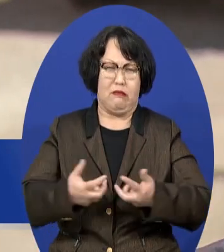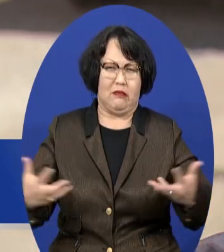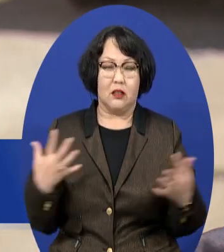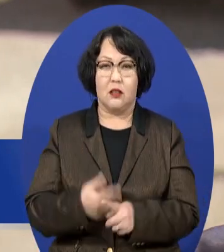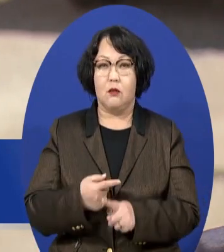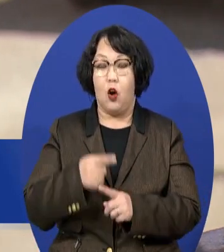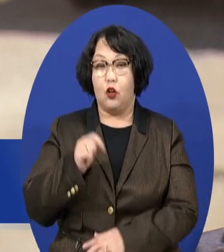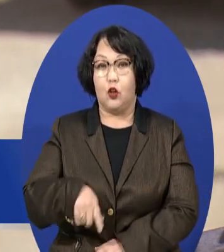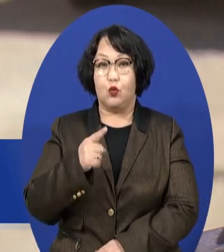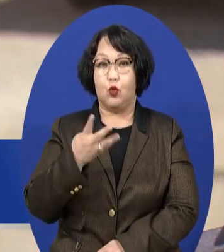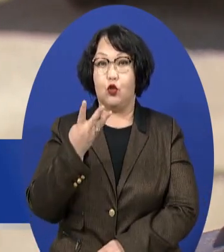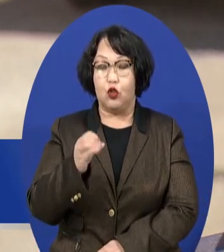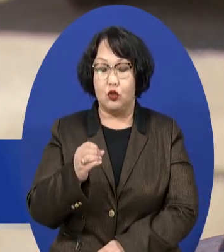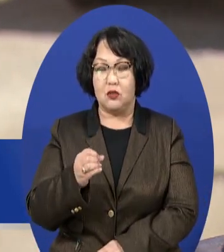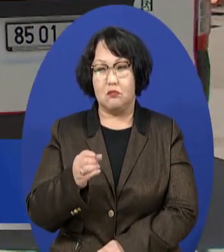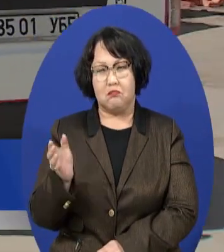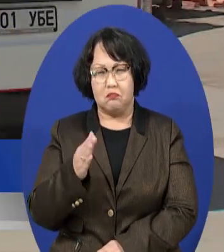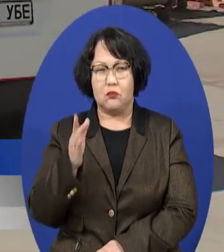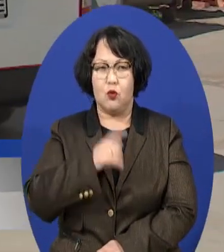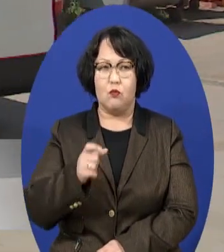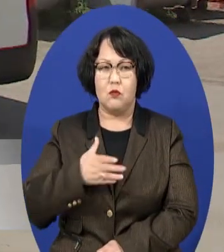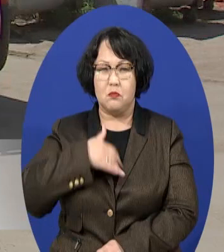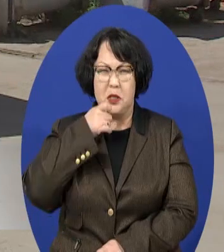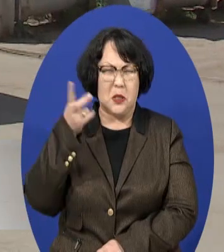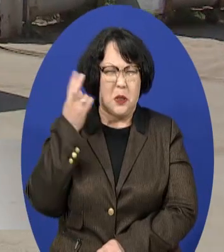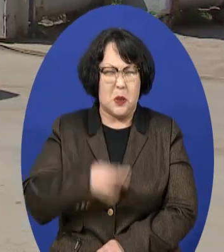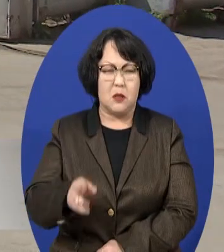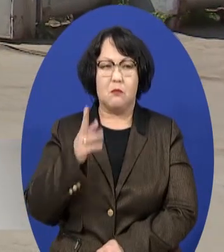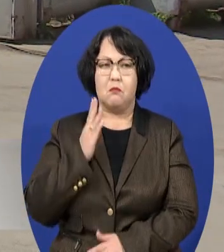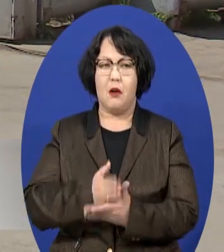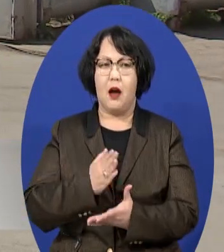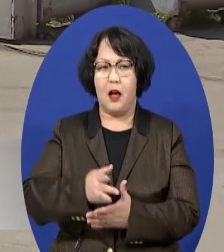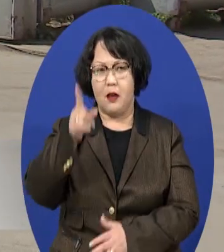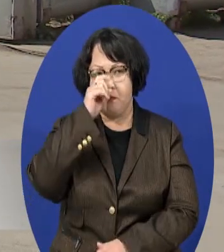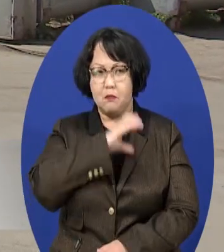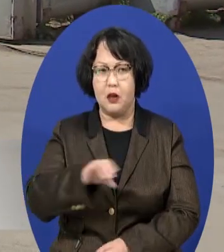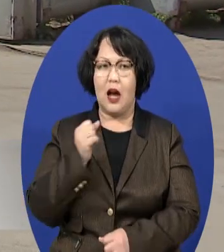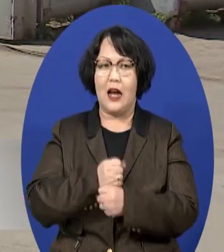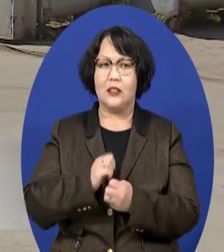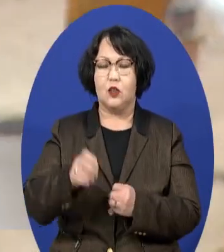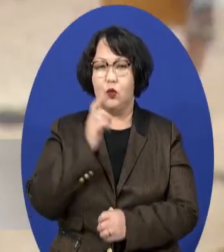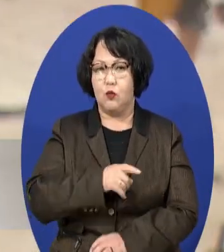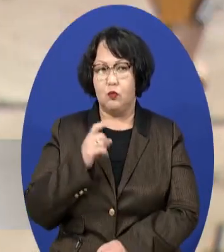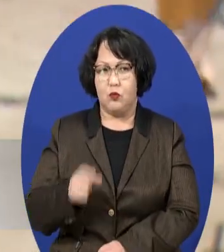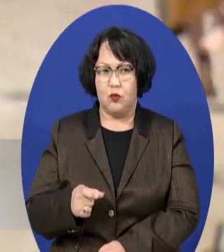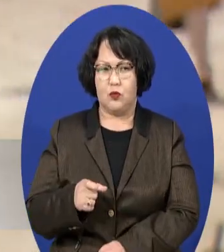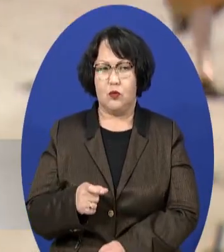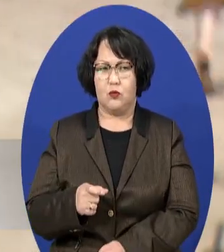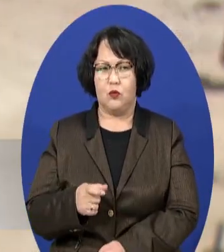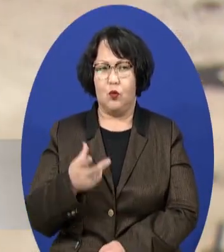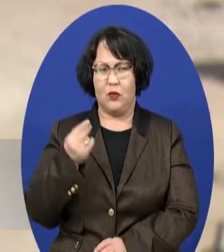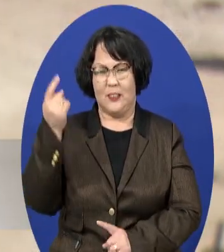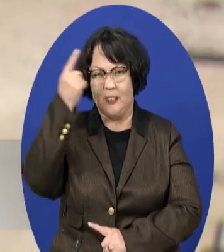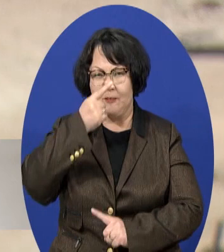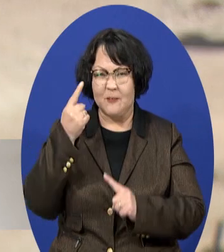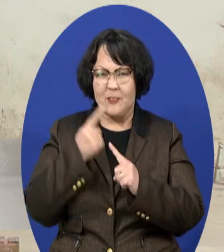нэг 140 орчим хүн нь бол маш хүнд хүн биш тийм. За эмч эмнэлгийн ажилчид маань бол үнэхээр нэг тийм остой